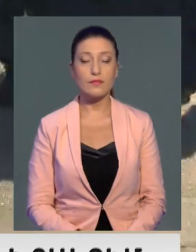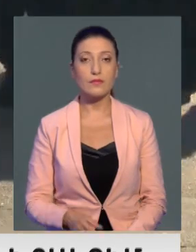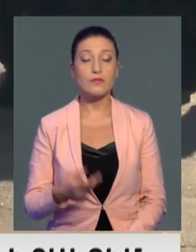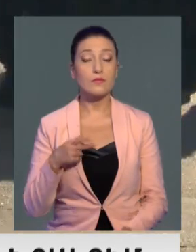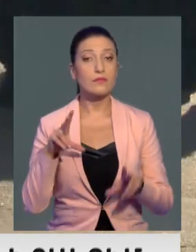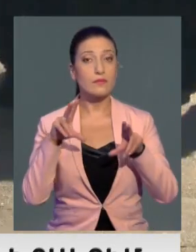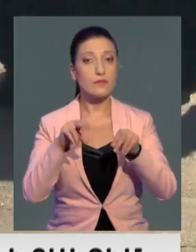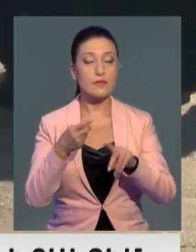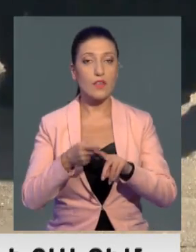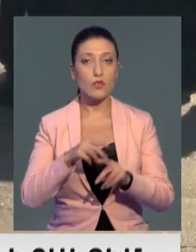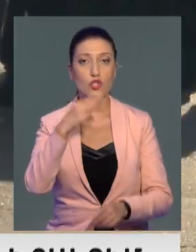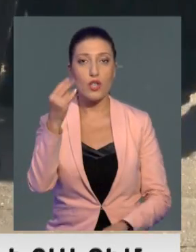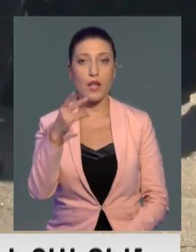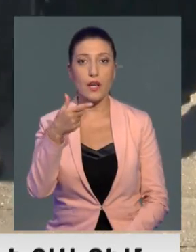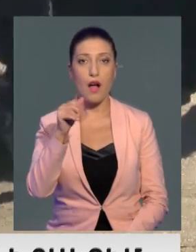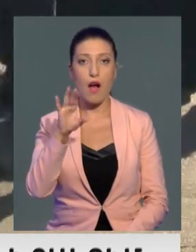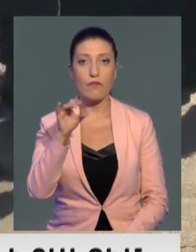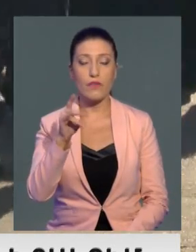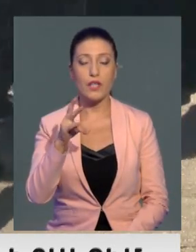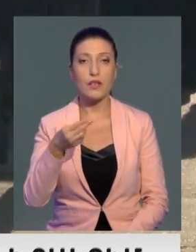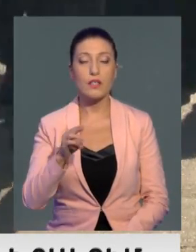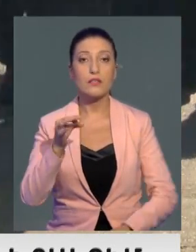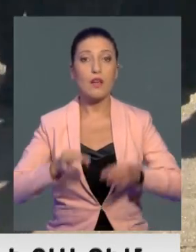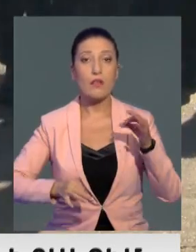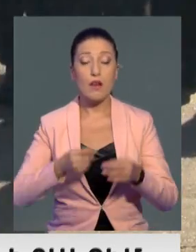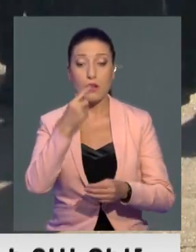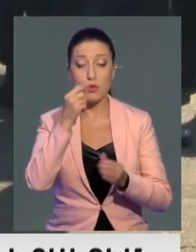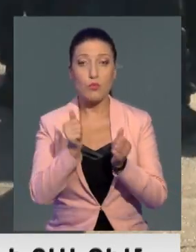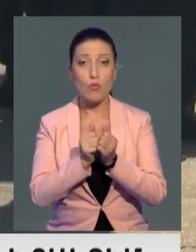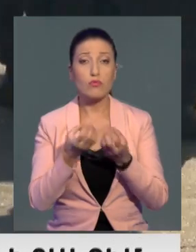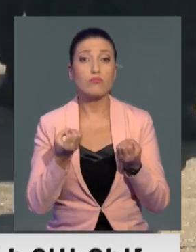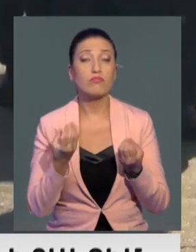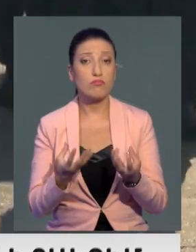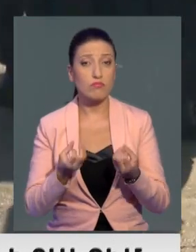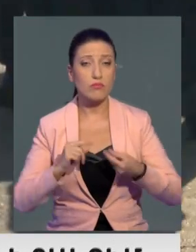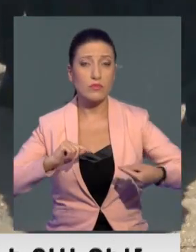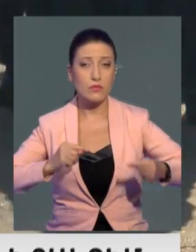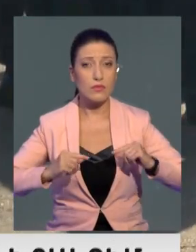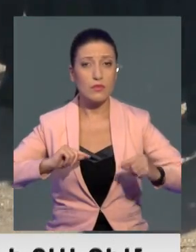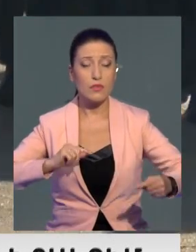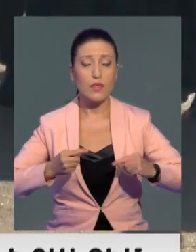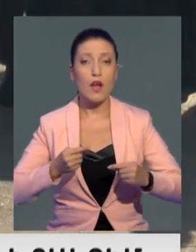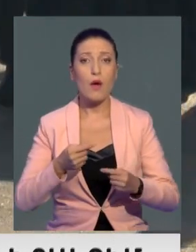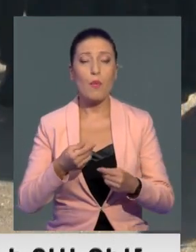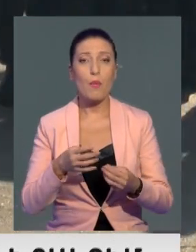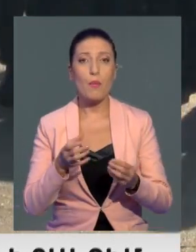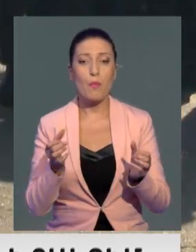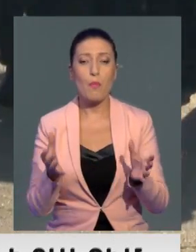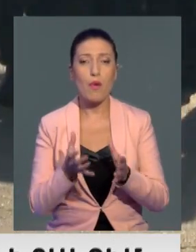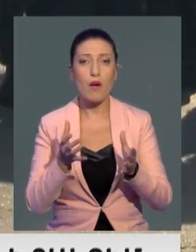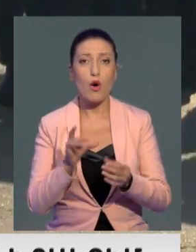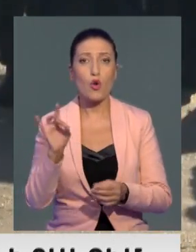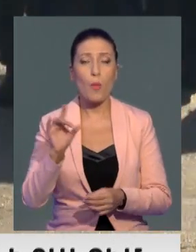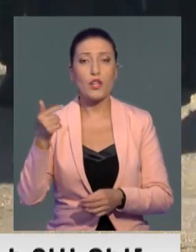Հիշեցնեմ, որ Շենգավիթի դատարանի մոտ շարունակում է լարված շիկացած մթնոլորտը պահպանվել, երկու կողմերին և